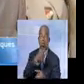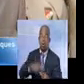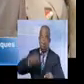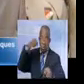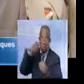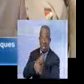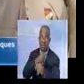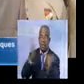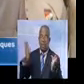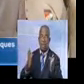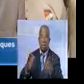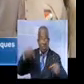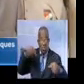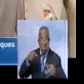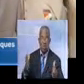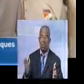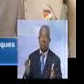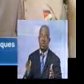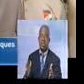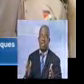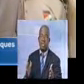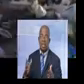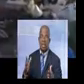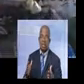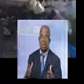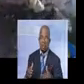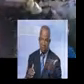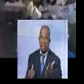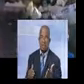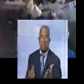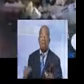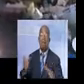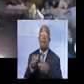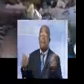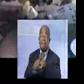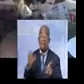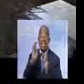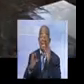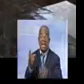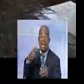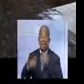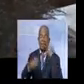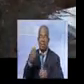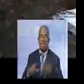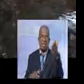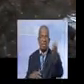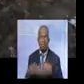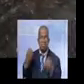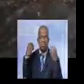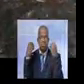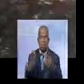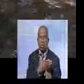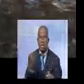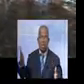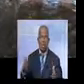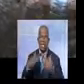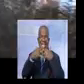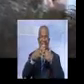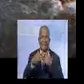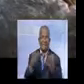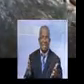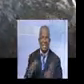je les encourage à continuer la lutte. Vaille que vaille. Des pièces détachées de véhicules, des groupes électrogènes, des machines